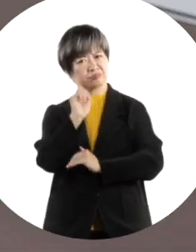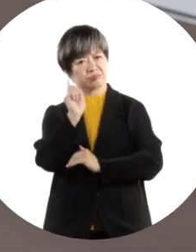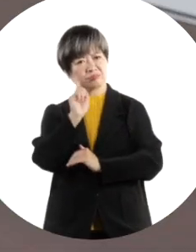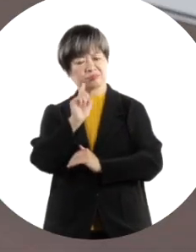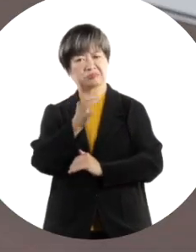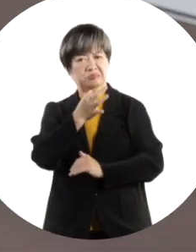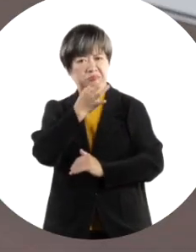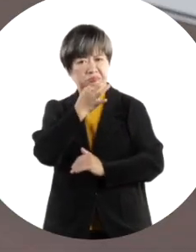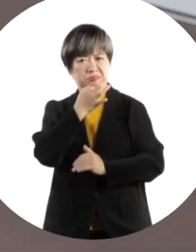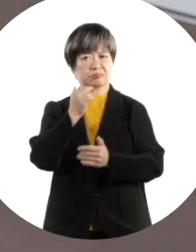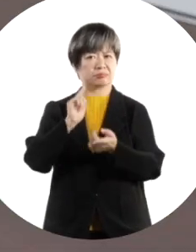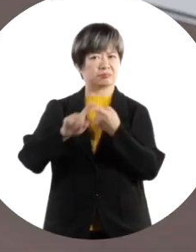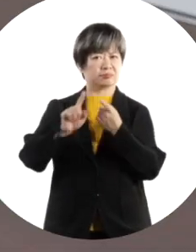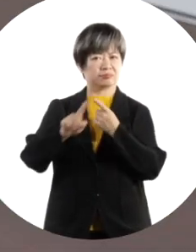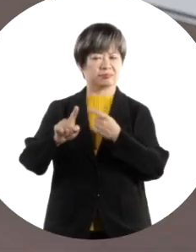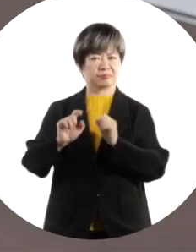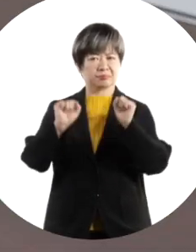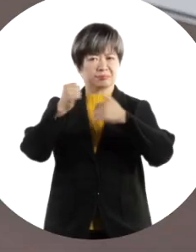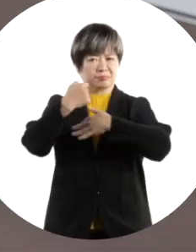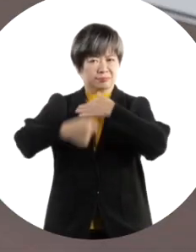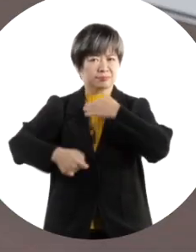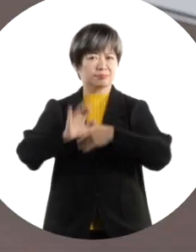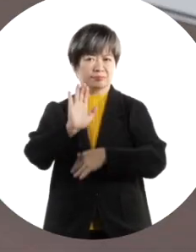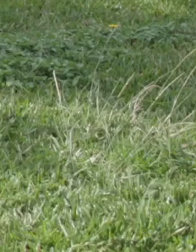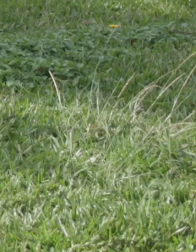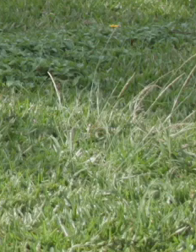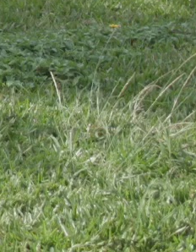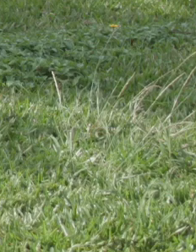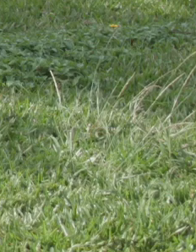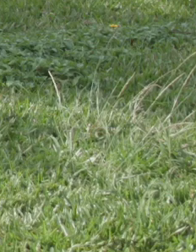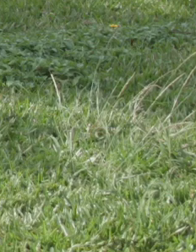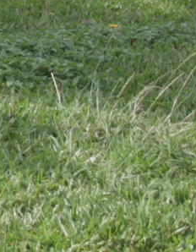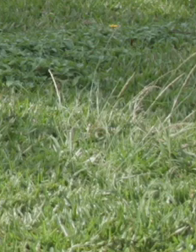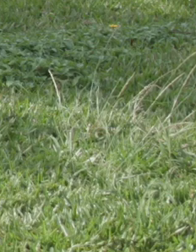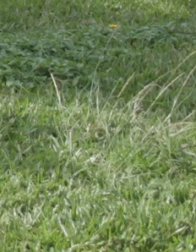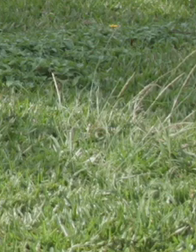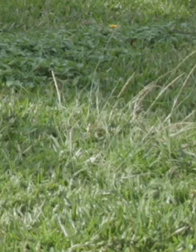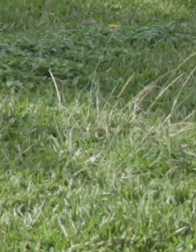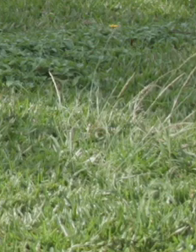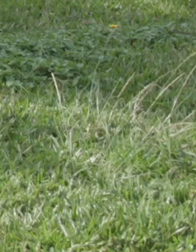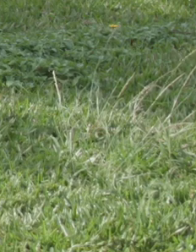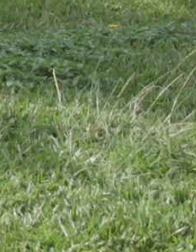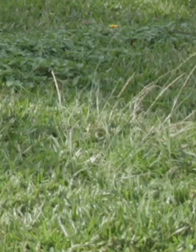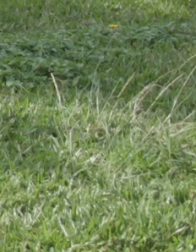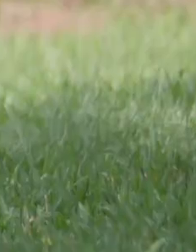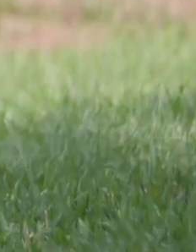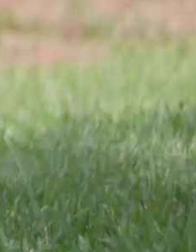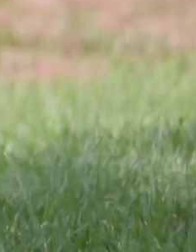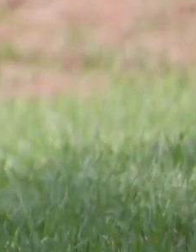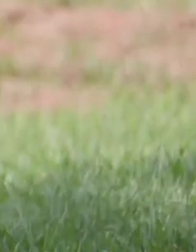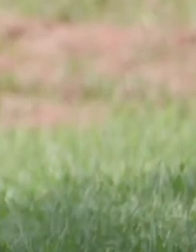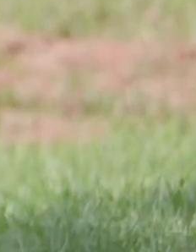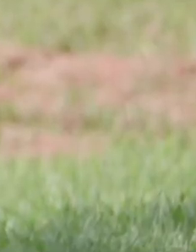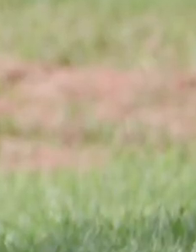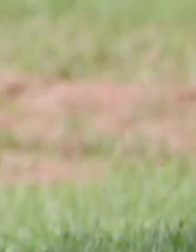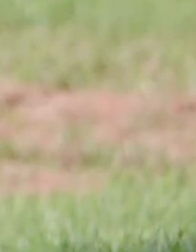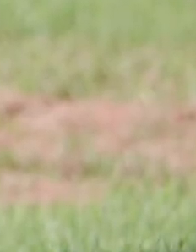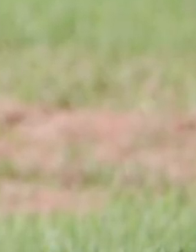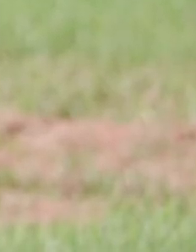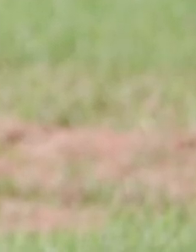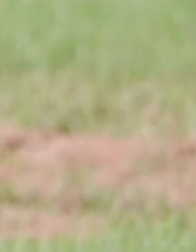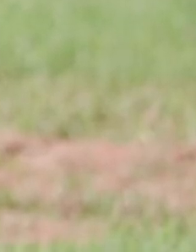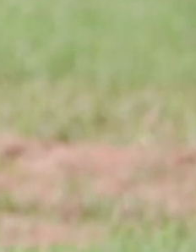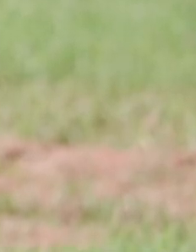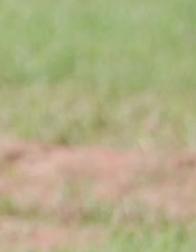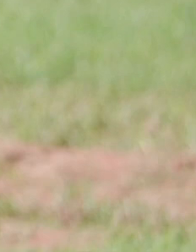免不适切的运动造成运动伤害，选择可以促进身体全面协调的运动方法